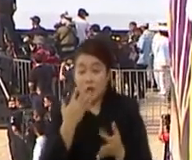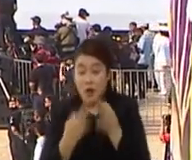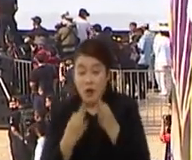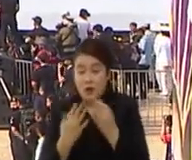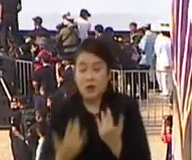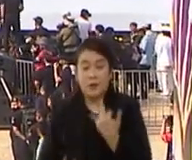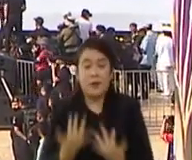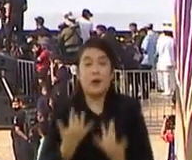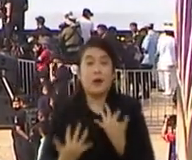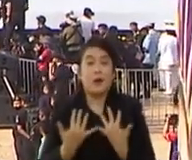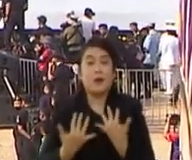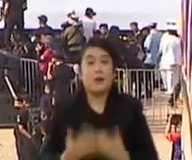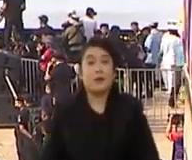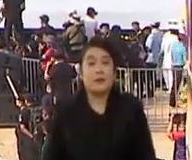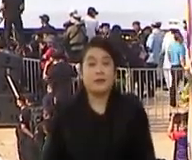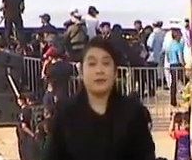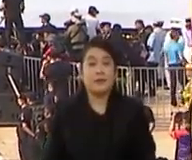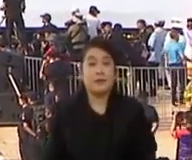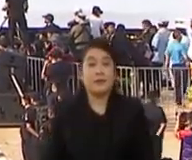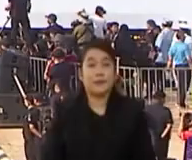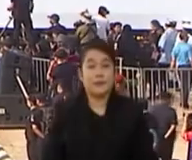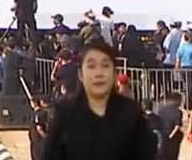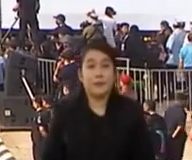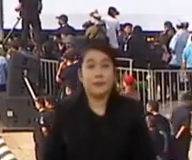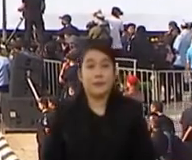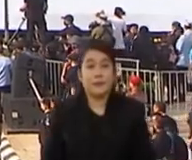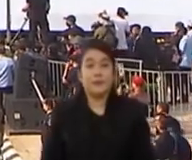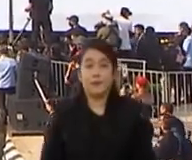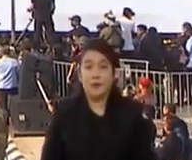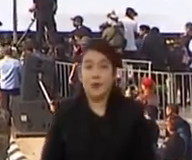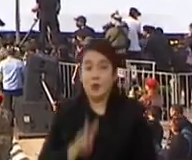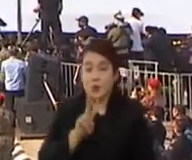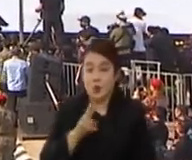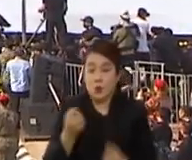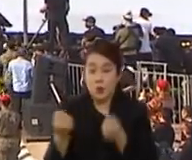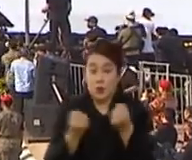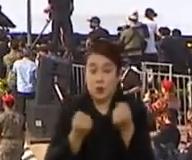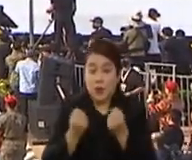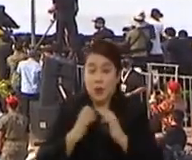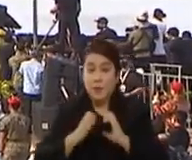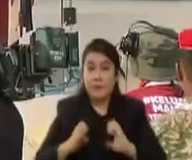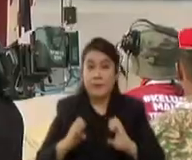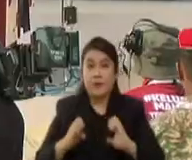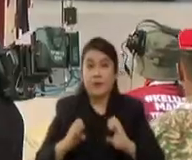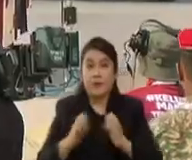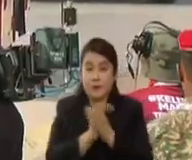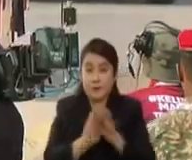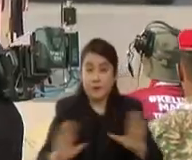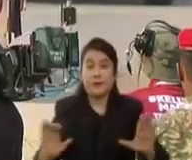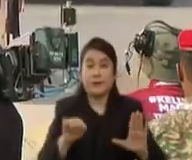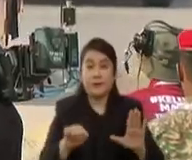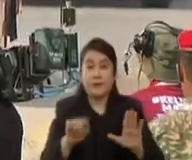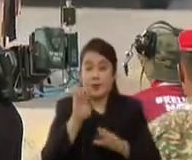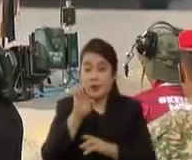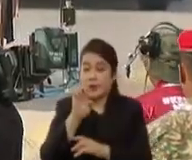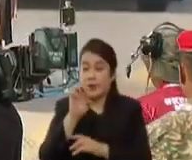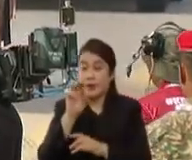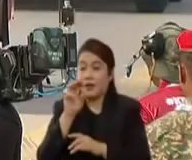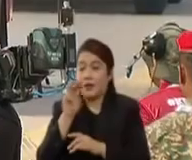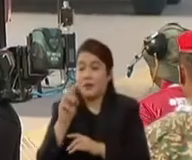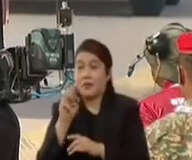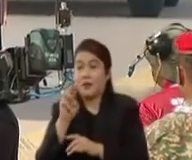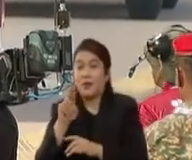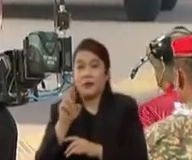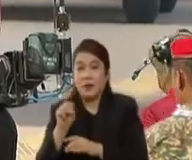kebakaran. Bergerak di laluan kini, dua unit emergency medical rescue services vehicle EMRS